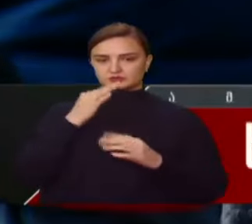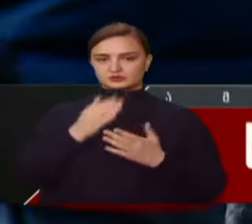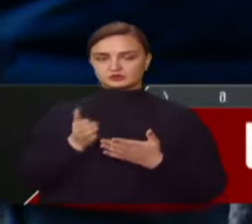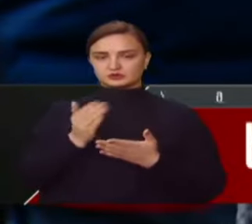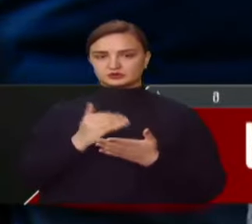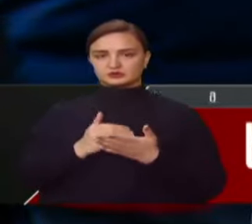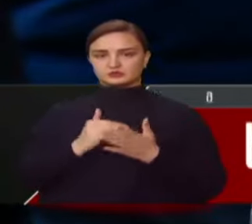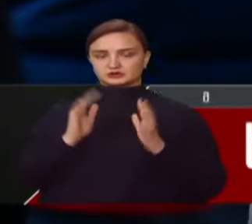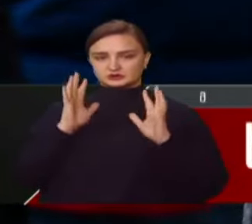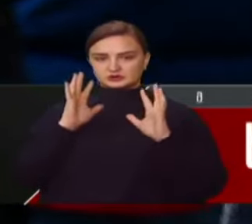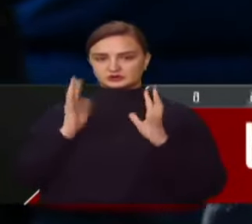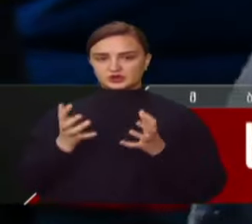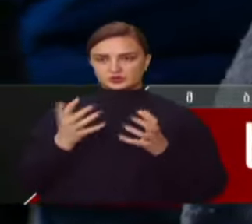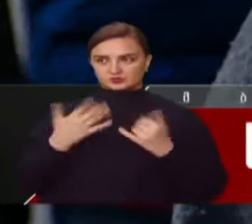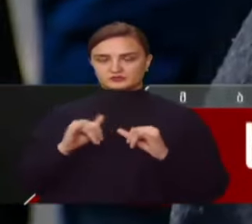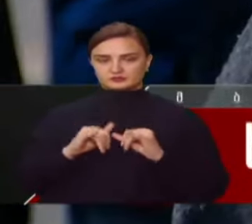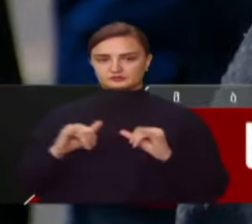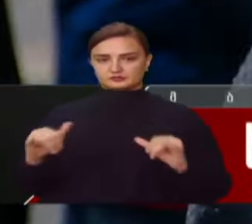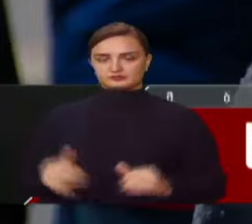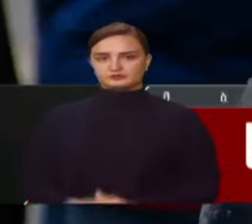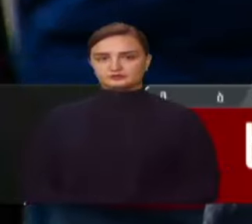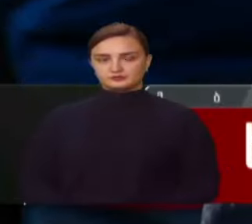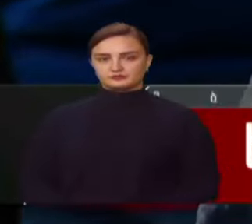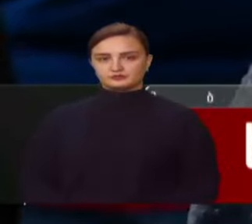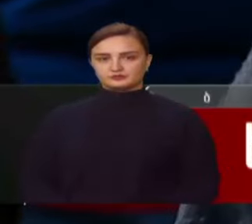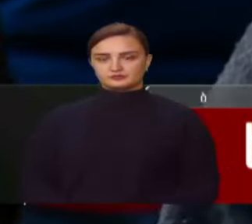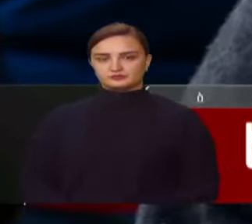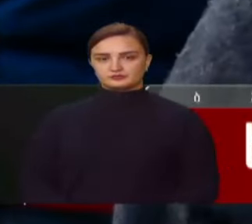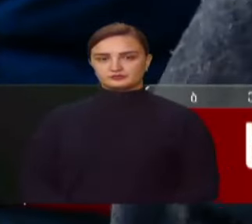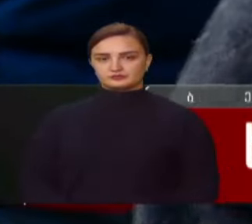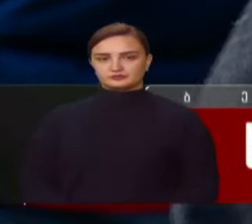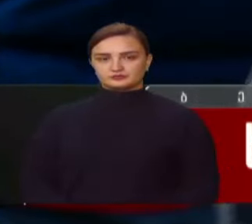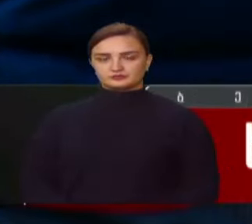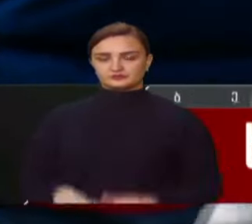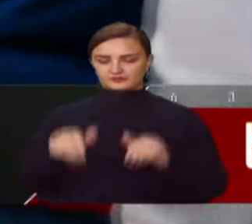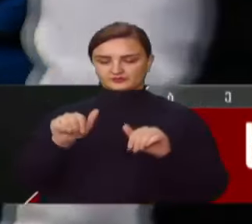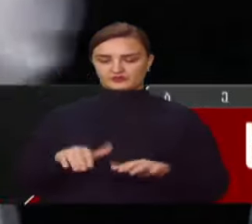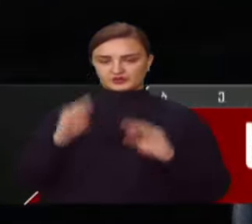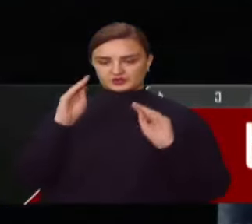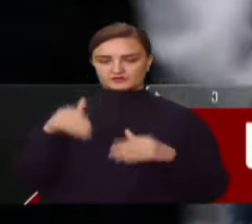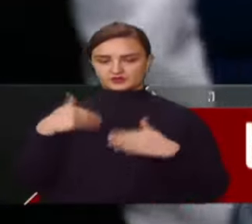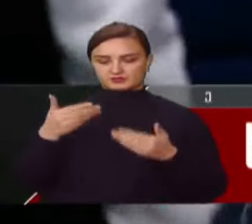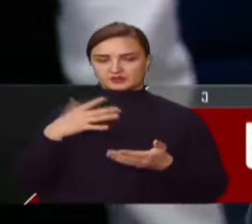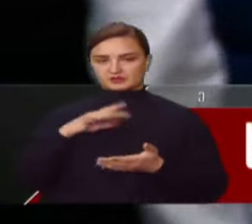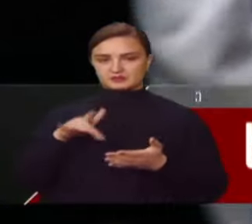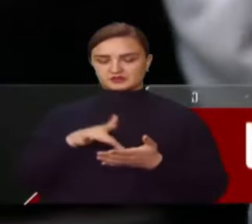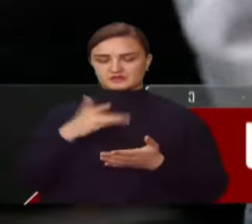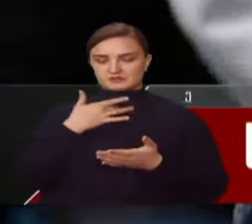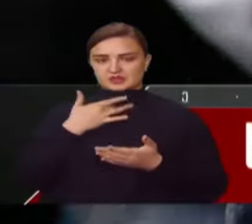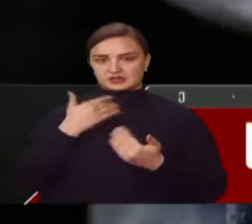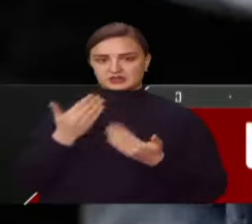იმდენად სერიოზული მასშტაბები და ფორმა მიიღო, რომ გადაუწყვიტეთ შეგვეთავაზებინა თბილისის მერიისთვის,